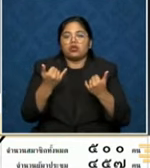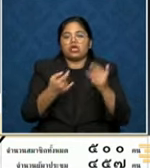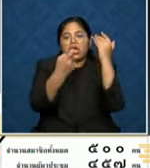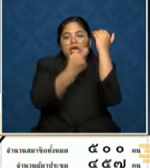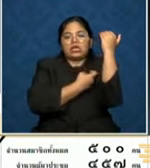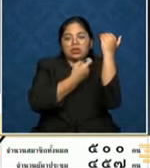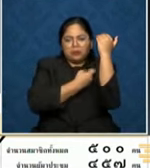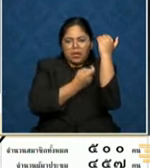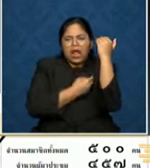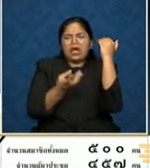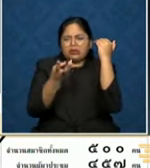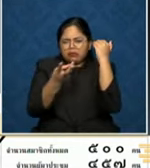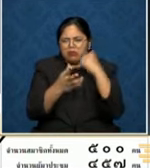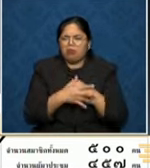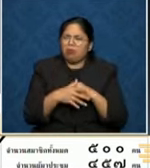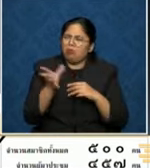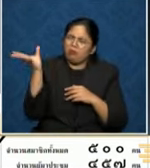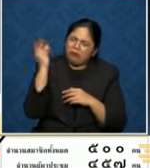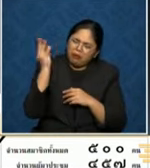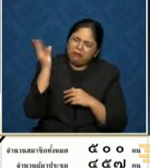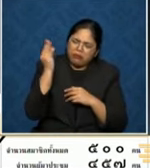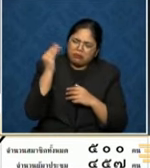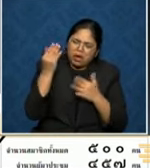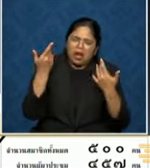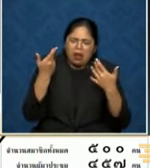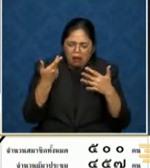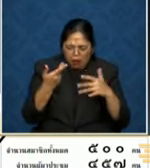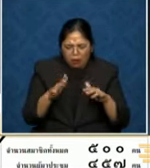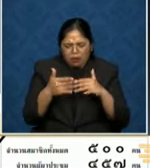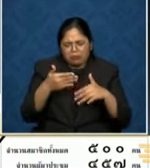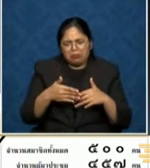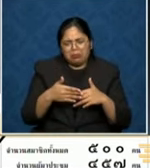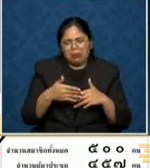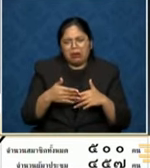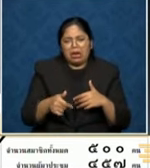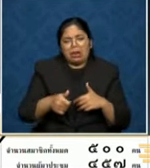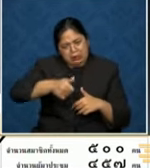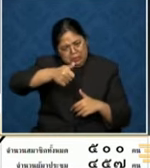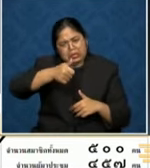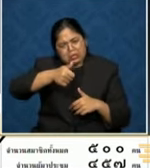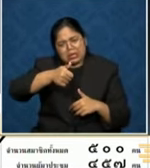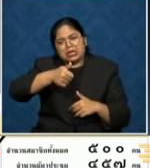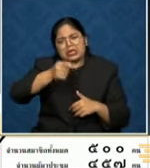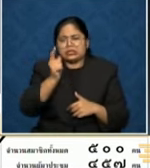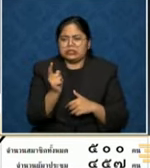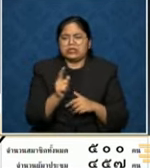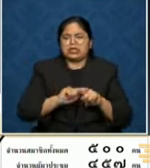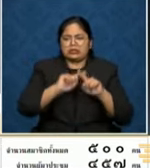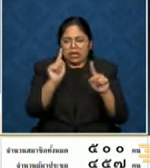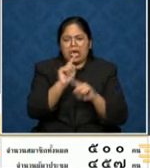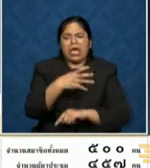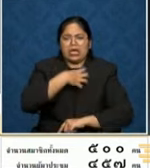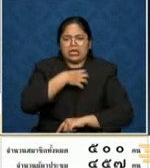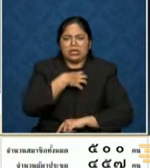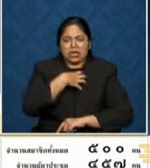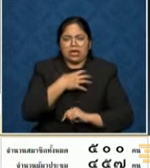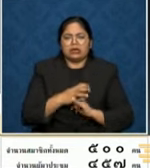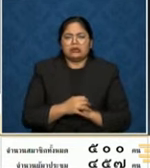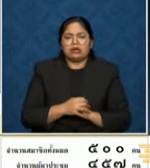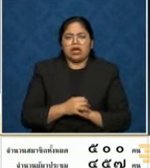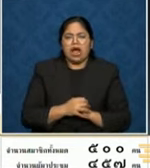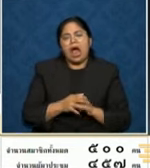านะคะเพราะว่าฟังมาเยอะแล้วแล้วก็เชื่อท่านแล้วนะคะเชื่อท่านแล้วนะคะว่ามันดีจริงๆนะคะแต่ว่าสิ่งที่อยากที่จะ